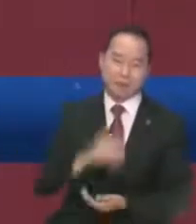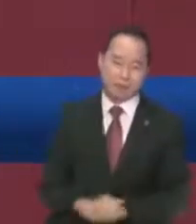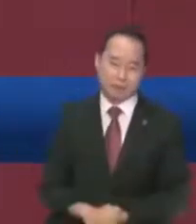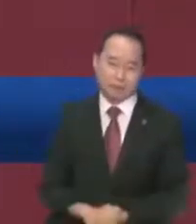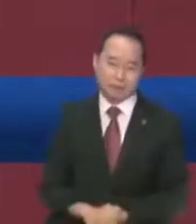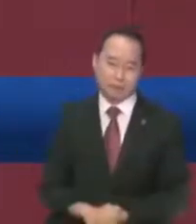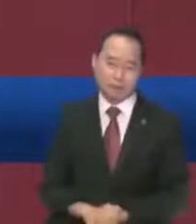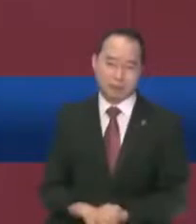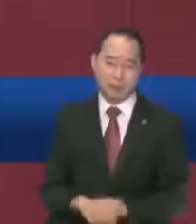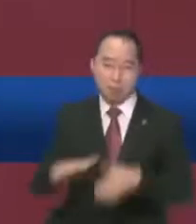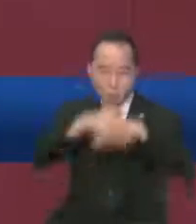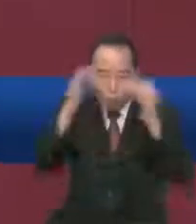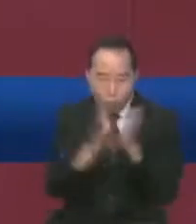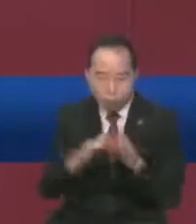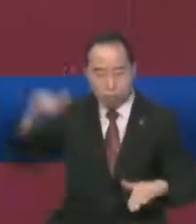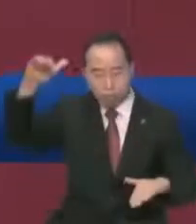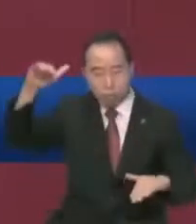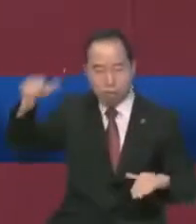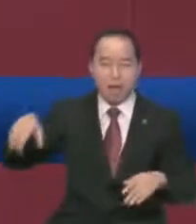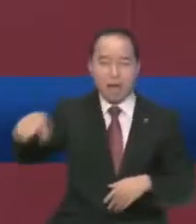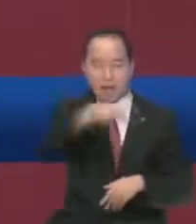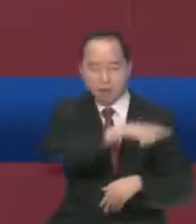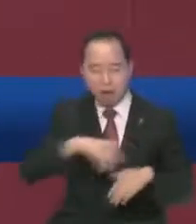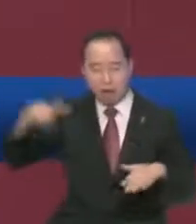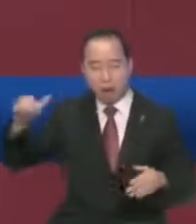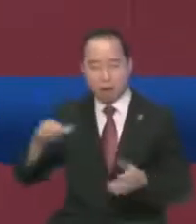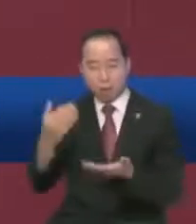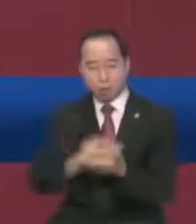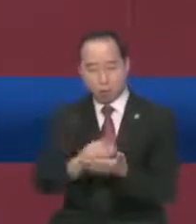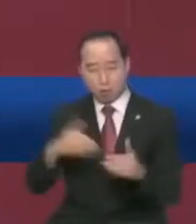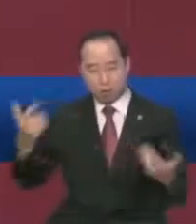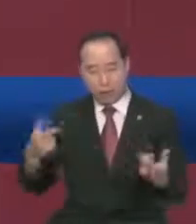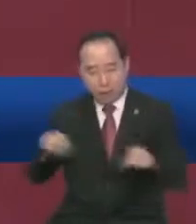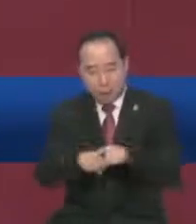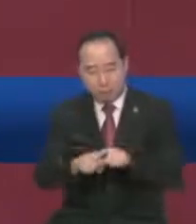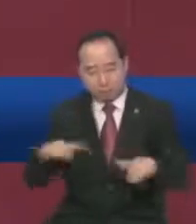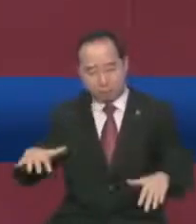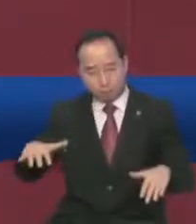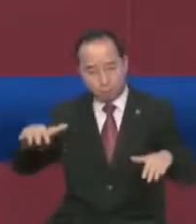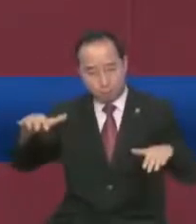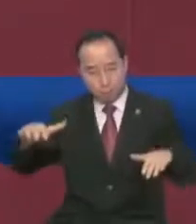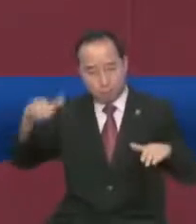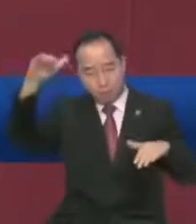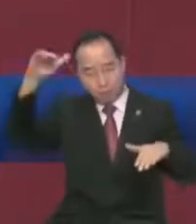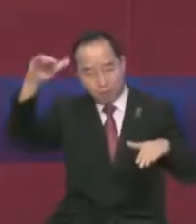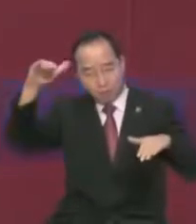모든 계층의 소득을 올리면서 격차는 완화해가는 방안을 찾겠습니다.